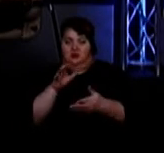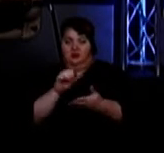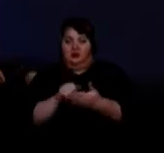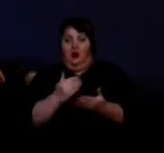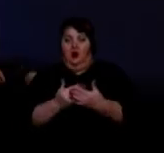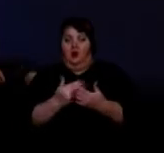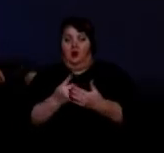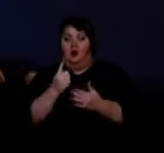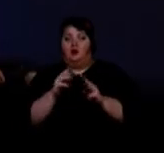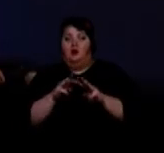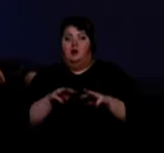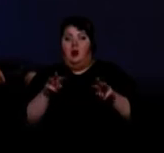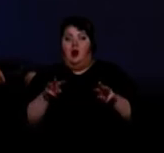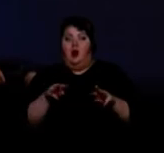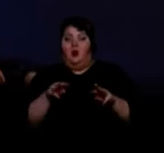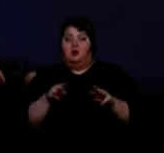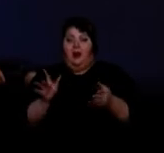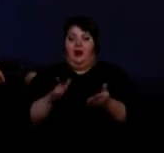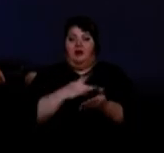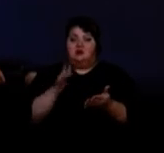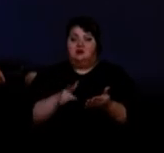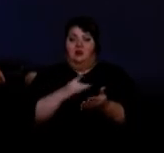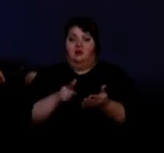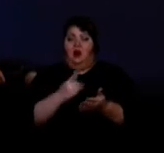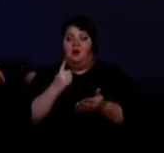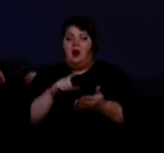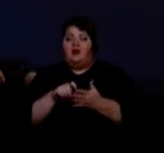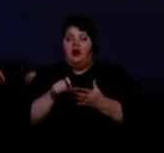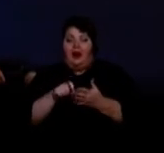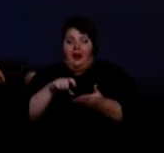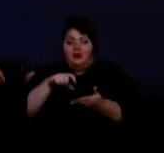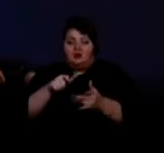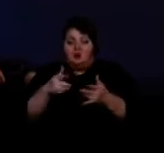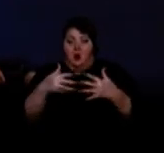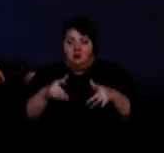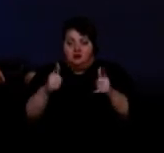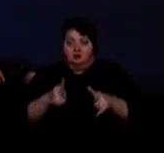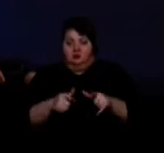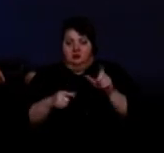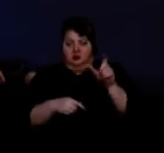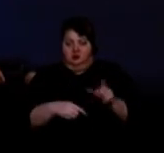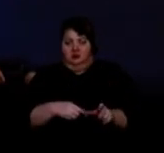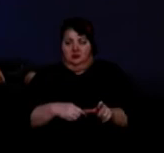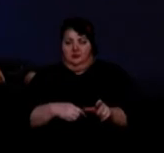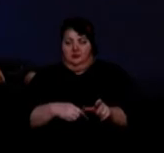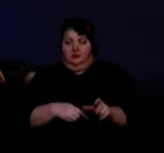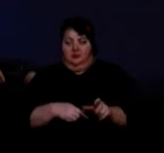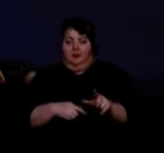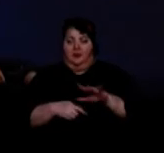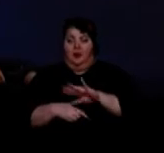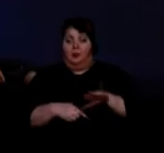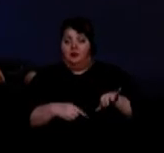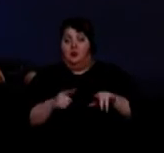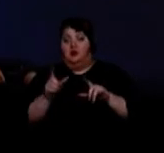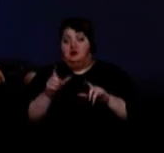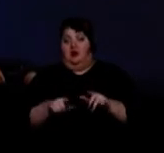около миллиона листов. То есть самые первые клеточки – это уже человек, как знаете, в миниатюре, закодирован. И потом человек